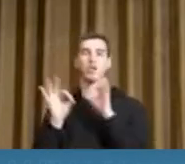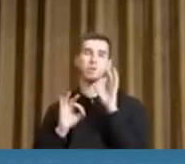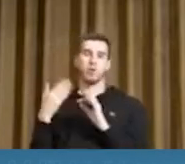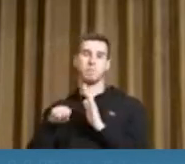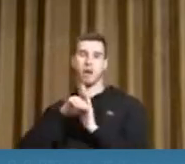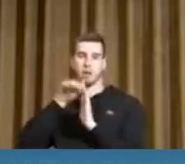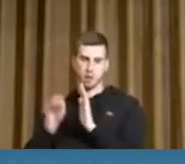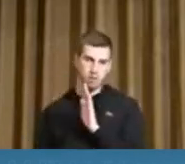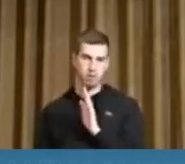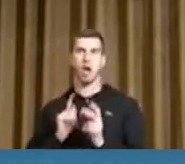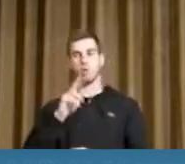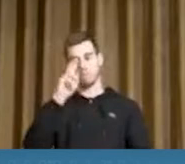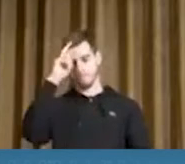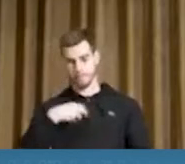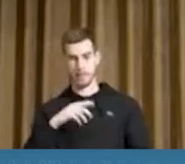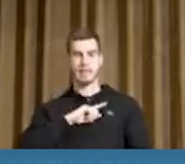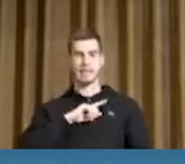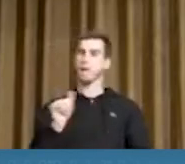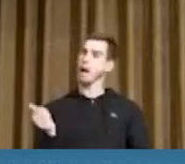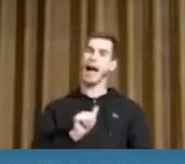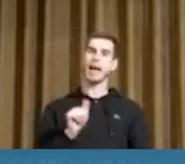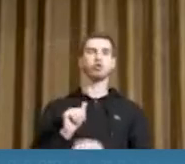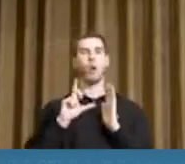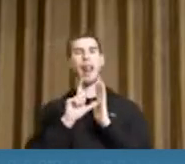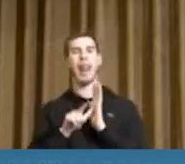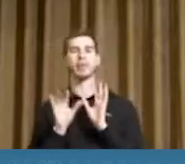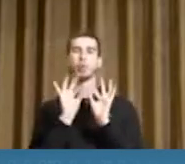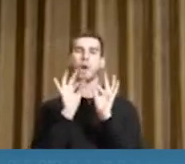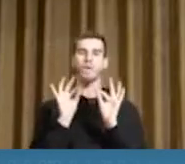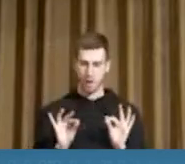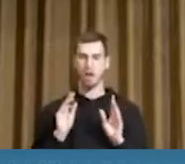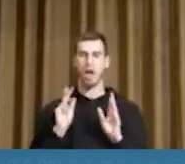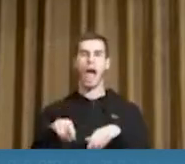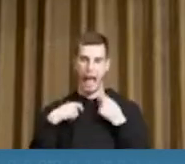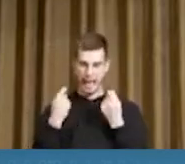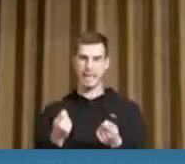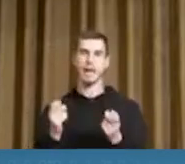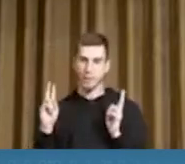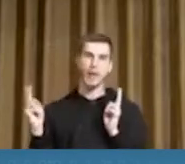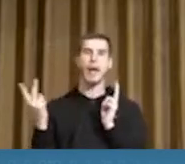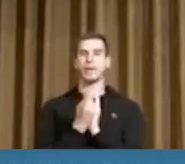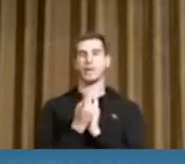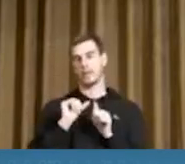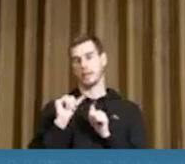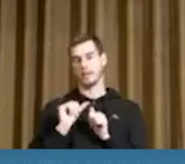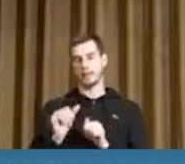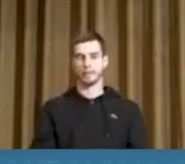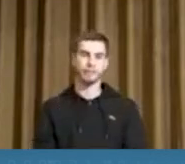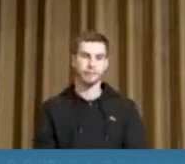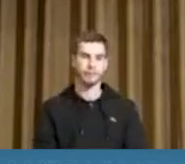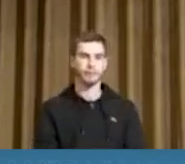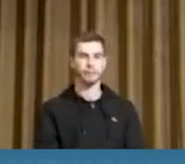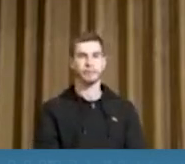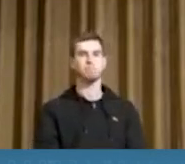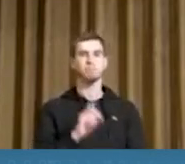der Selbsteinschätzung der Leistungsfähigkeit sah es im Prinzip ähnlich aus. Wobei man sagen muss, dass da wurde relativ gleich